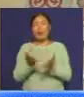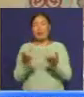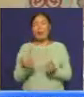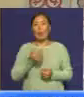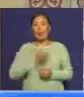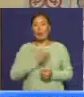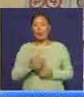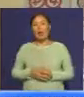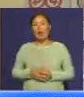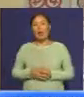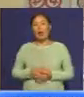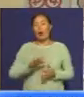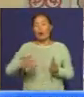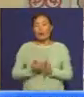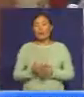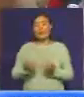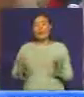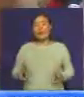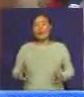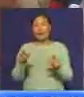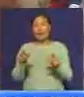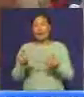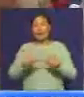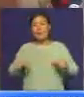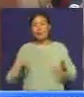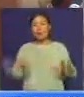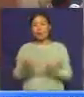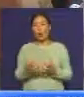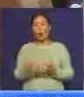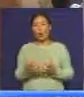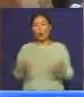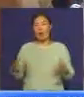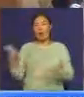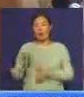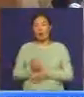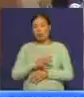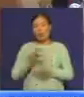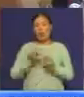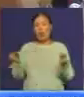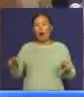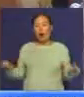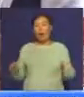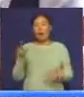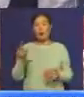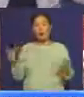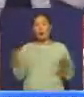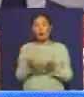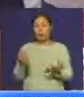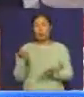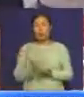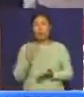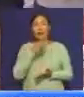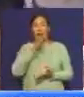үмітті. Айта кетейік, осыған дейін арнайы комиссиялар құрылып, құрамына ұйымдардың басшылары, мұғалімдер, қоғамдық ұйым өкілдері,